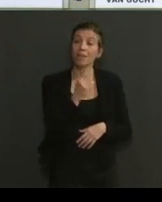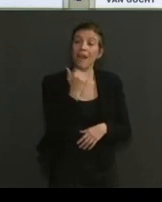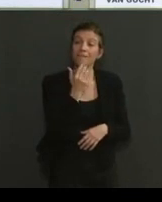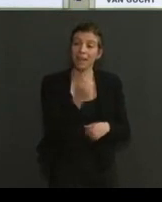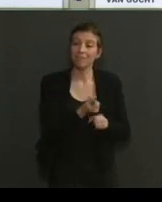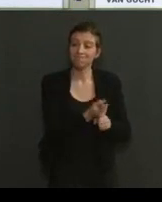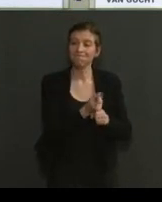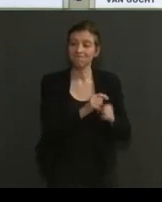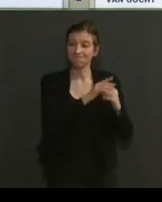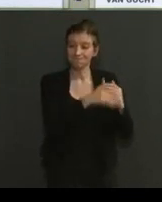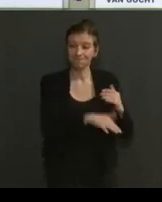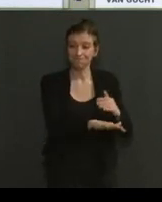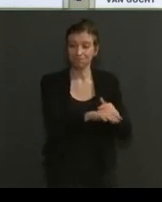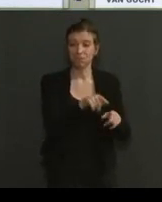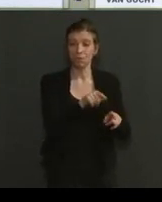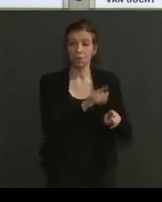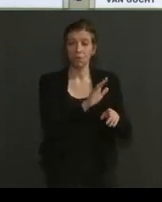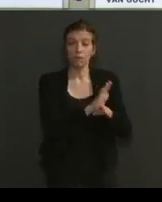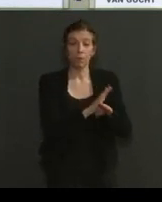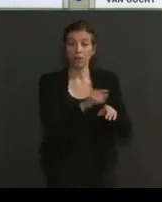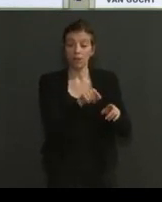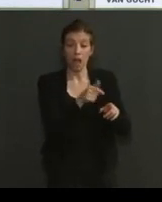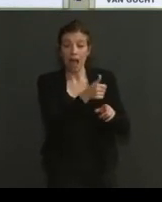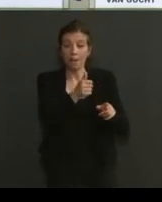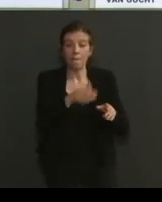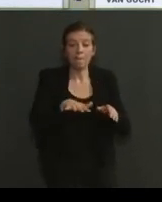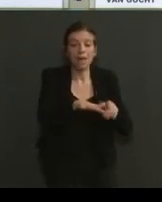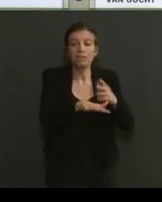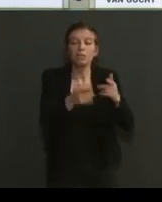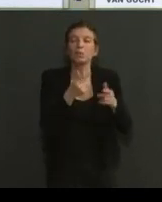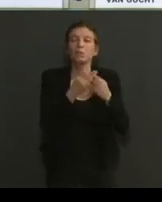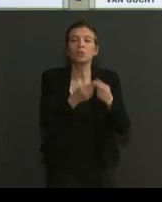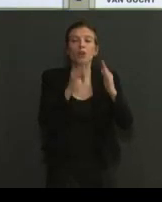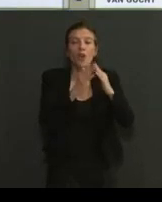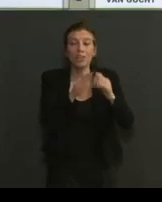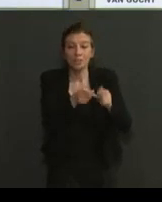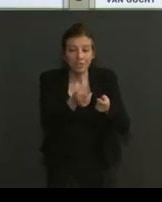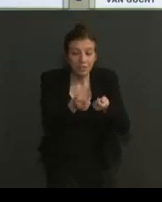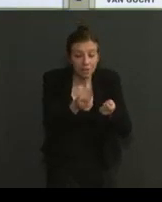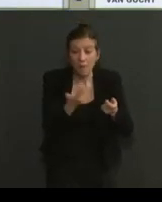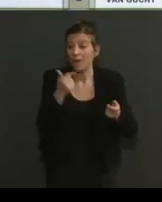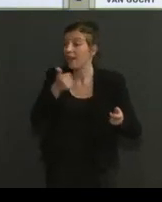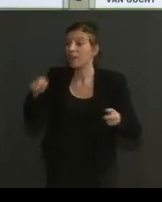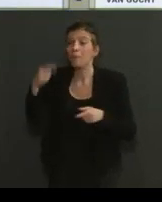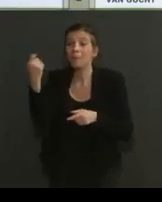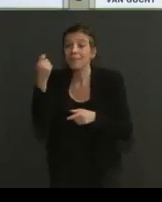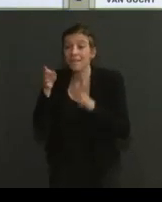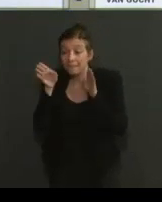een bedrijf of voor een instelling. Maar daar zijn op dit moment nog geen concrete plannen voor.